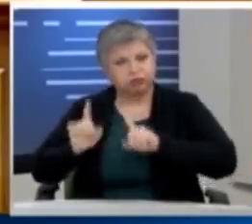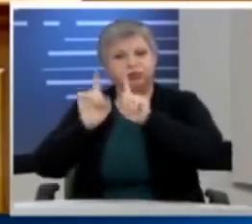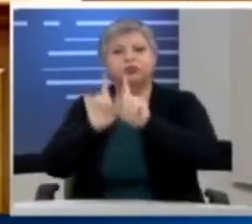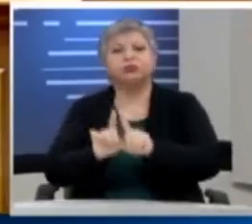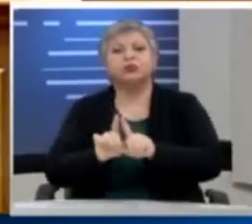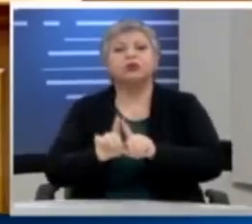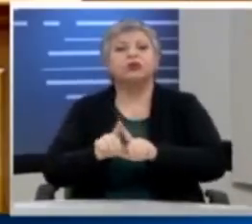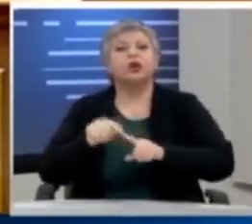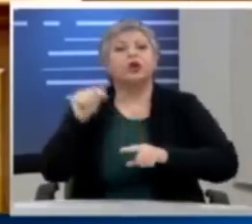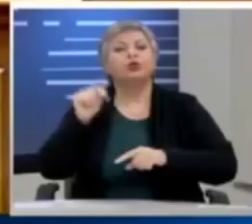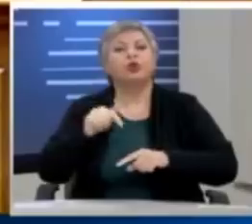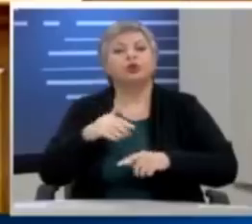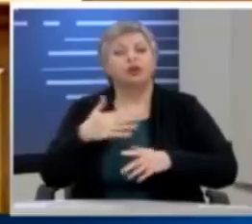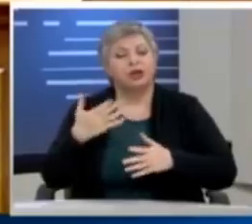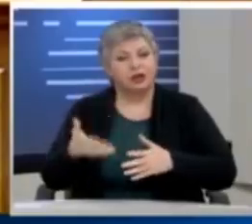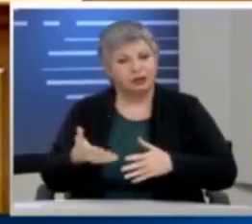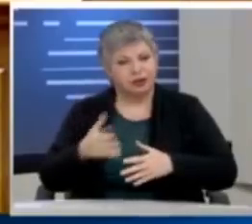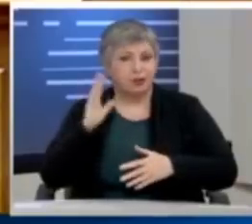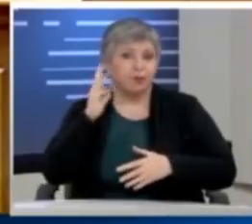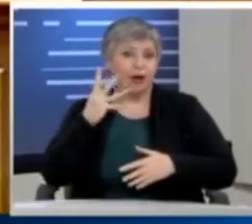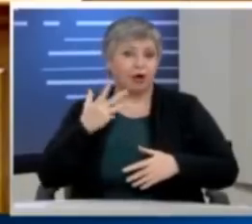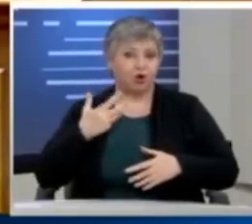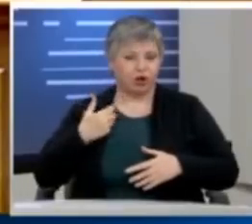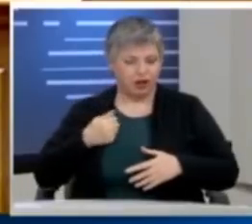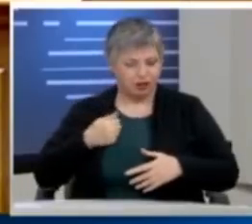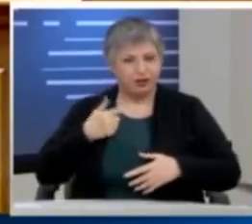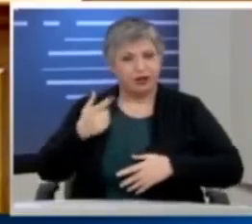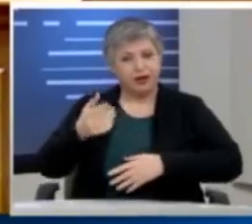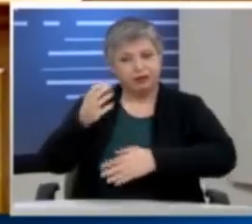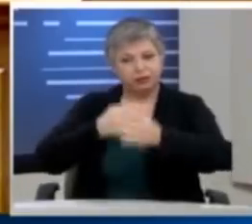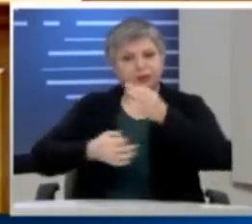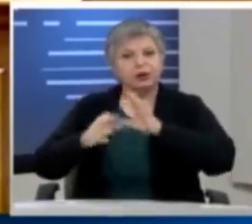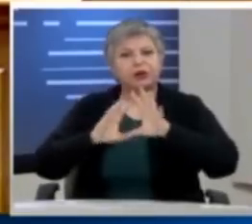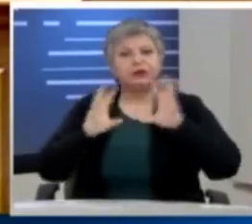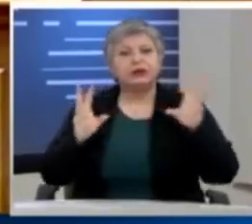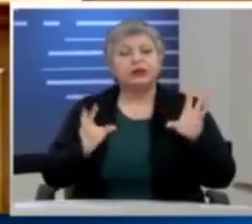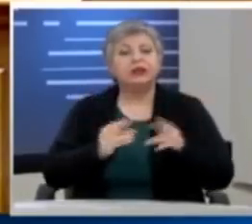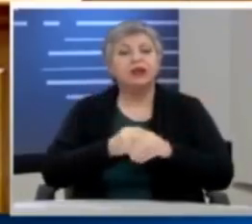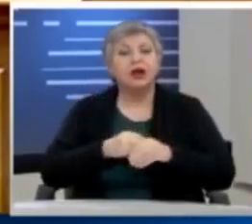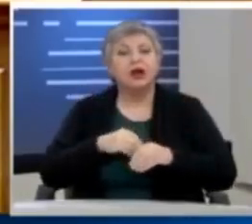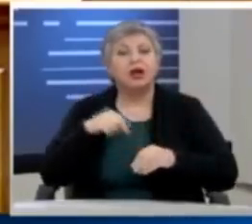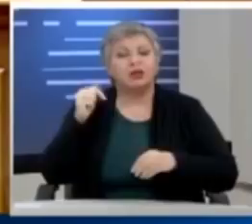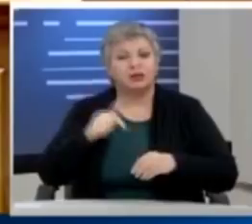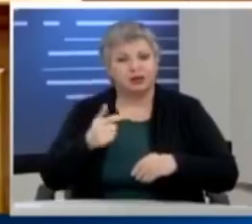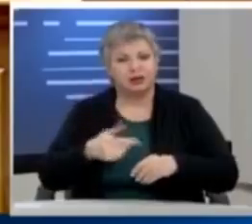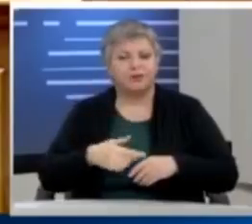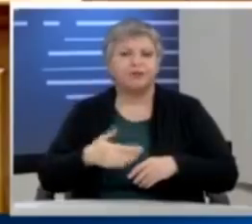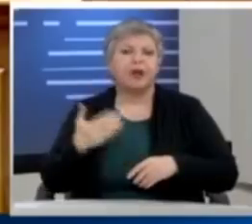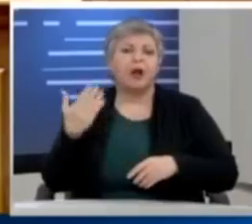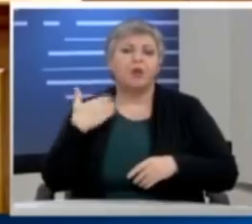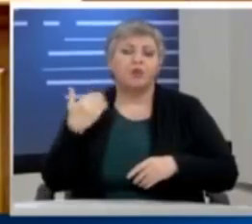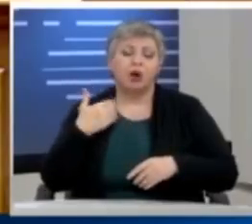Δημοκρατίας, η οποία μας ενημέρωσε για το θέμα της πρώην Ιουγκοσλαβικής Δημοκρατίας της Μακεδονίας. Εκεί η